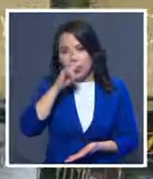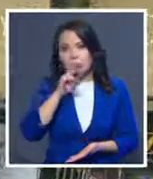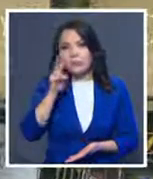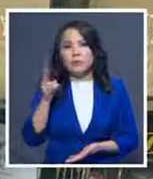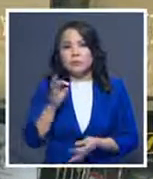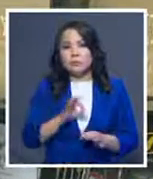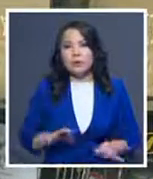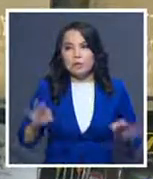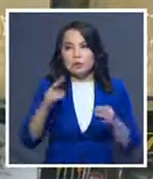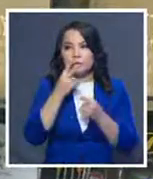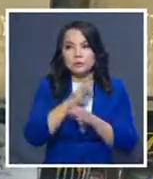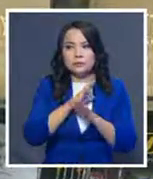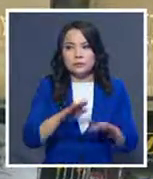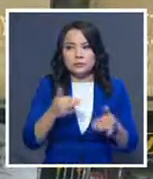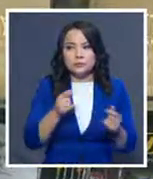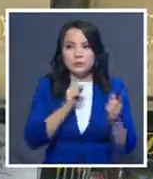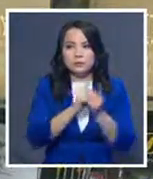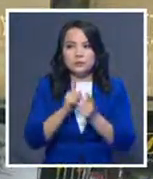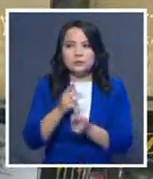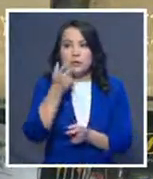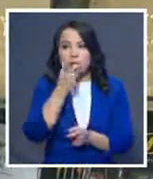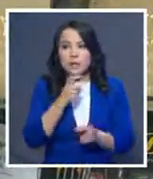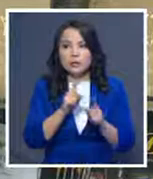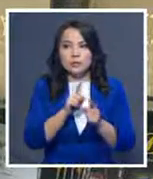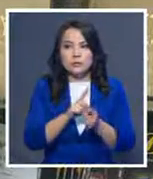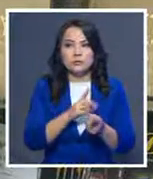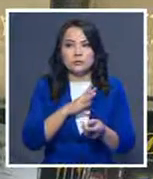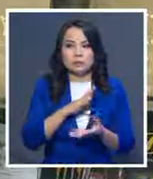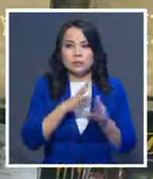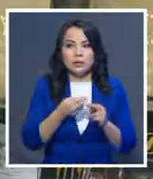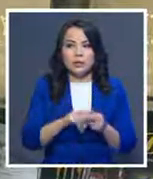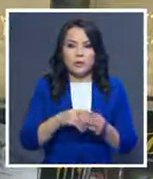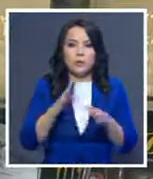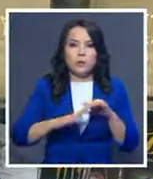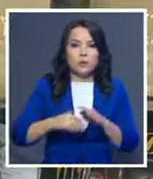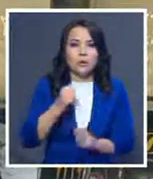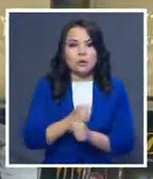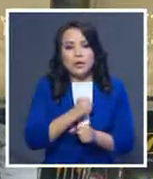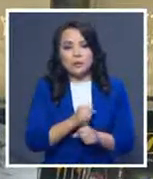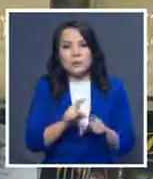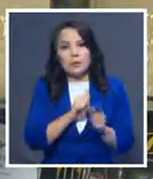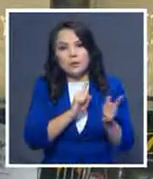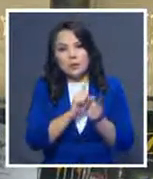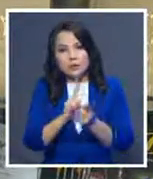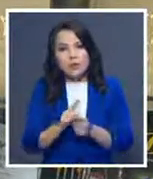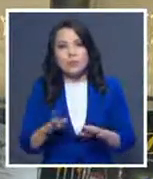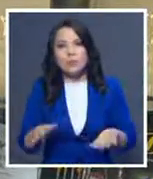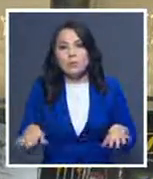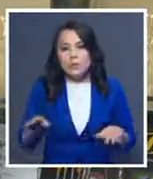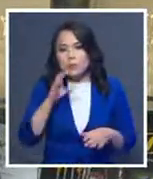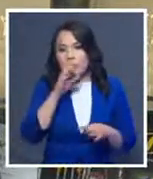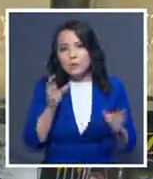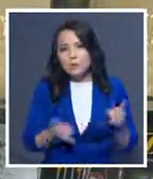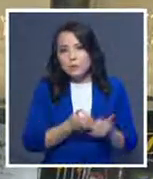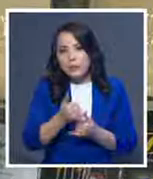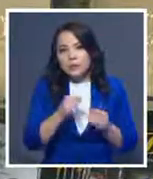мен халық этнографиясының өкілдерімен кездестім. Ол жерде мен қолөнершілермен кездестім. Ол жерде мен бүркітшілермен кездестім. Ол жерде